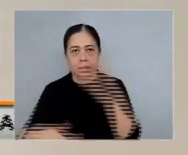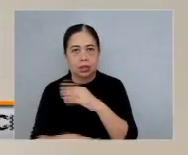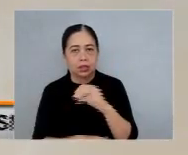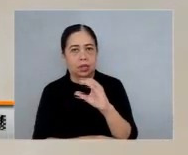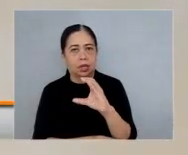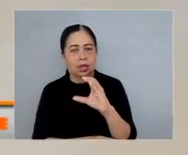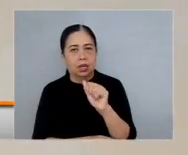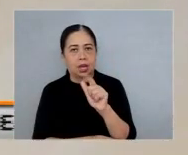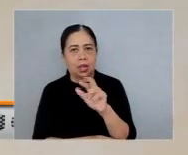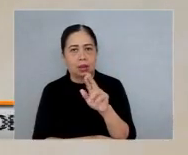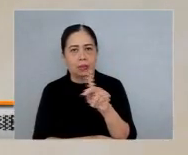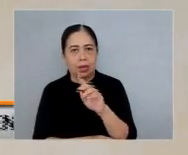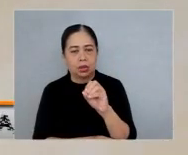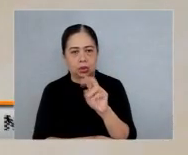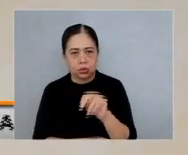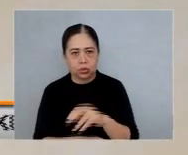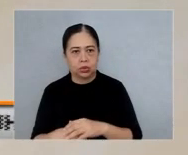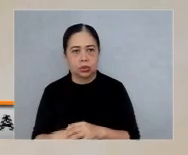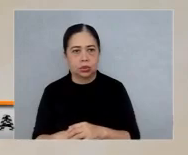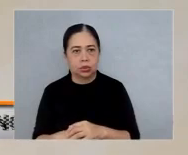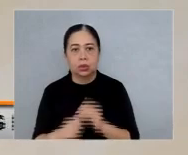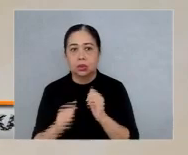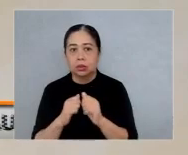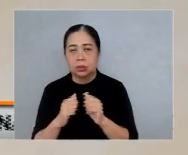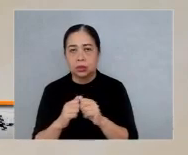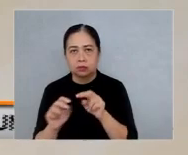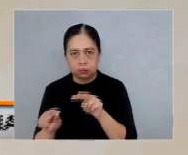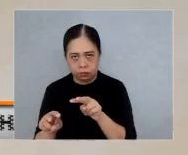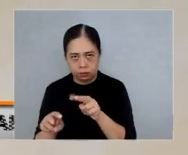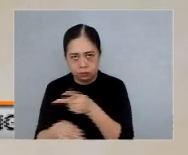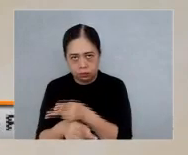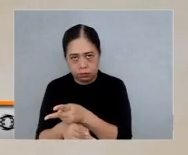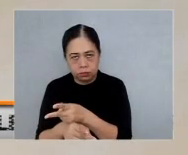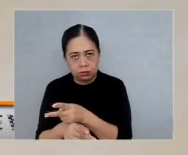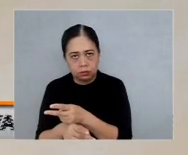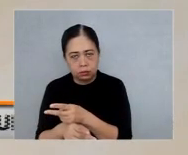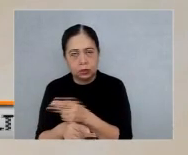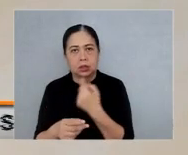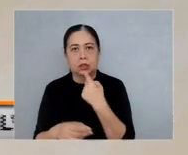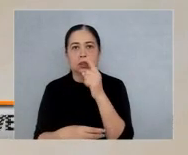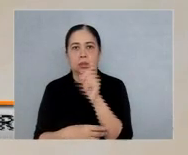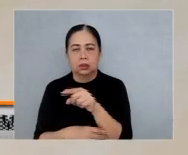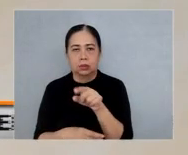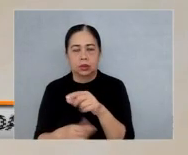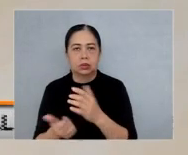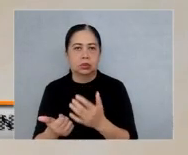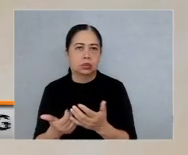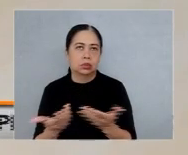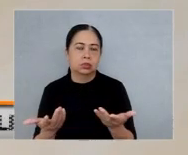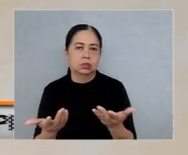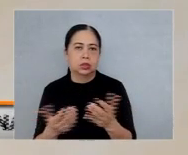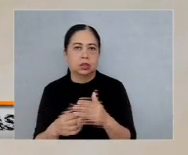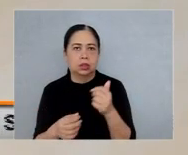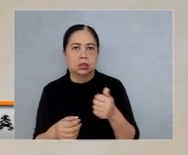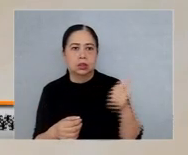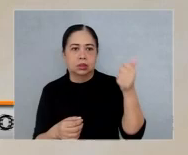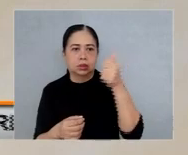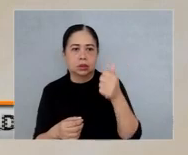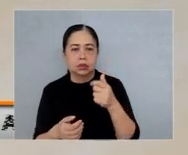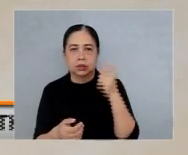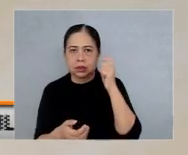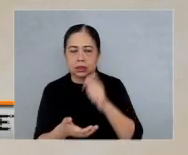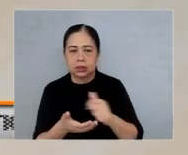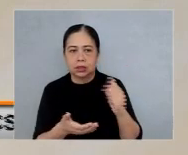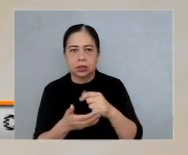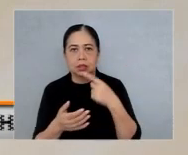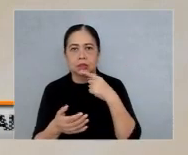sabihin nito alj para ah nakatutok tayo talaga ipinag-utos ito ng Ati kalihim nagpalabas tayo